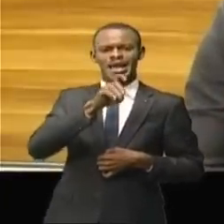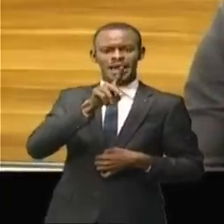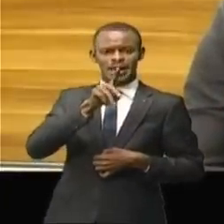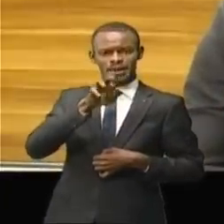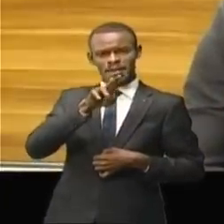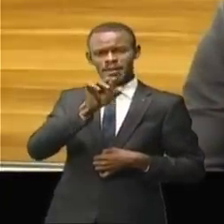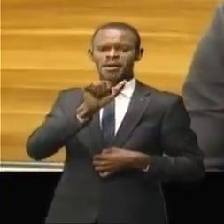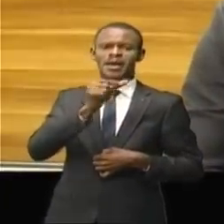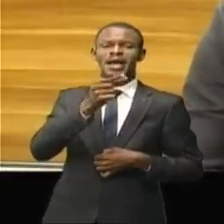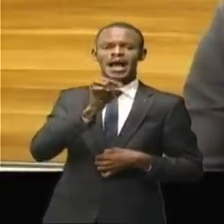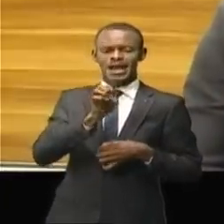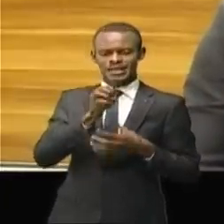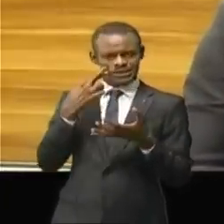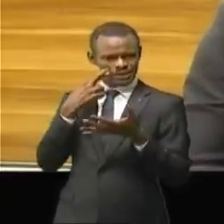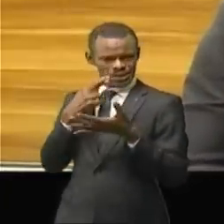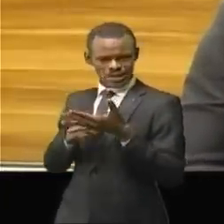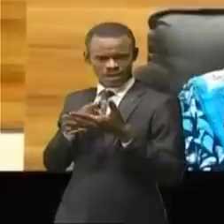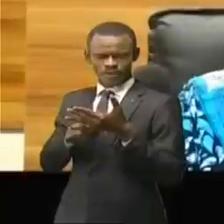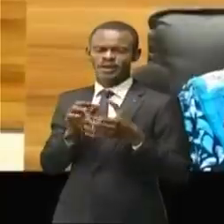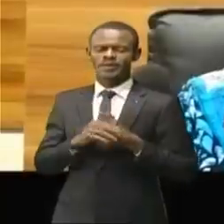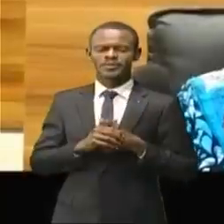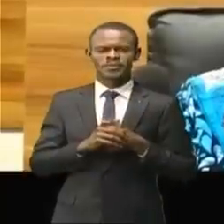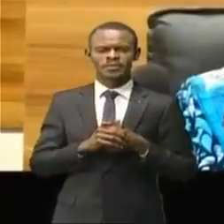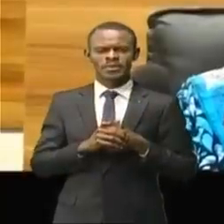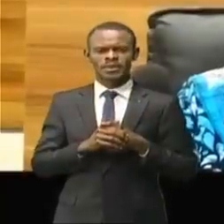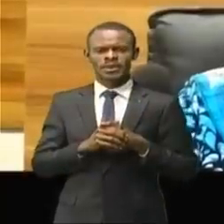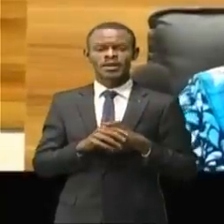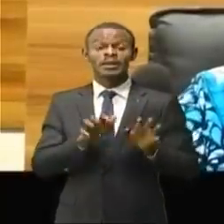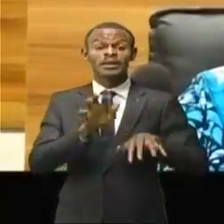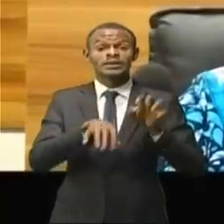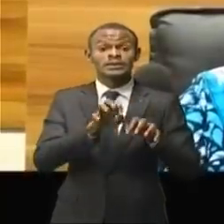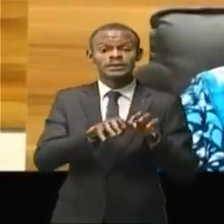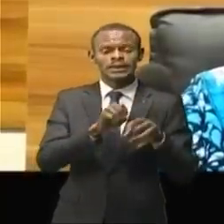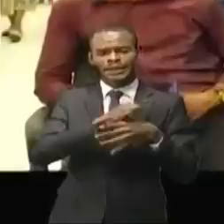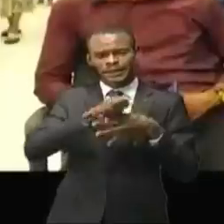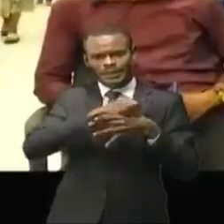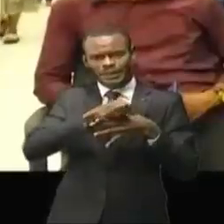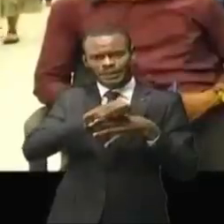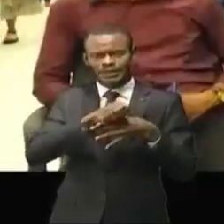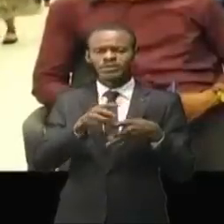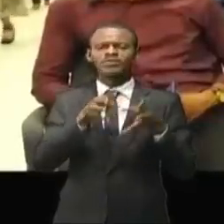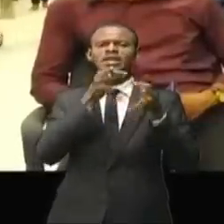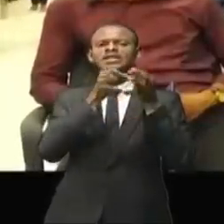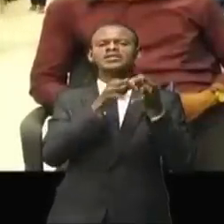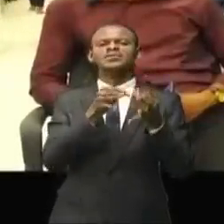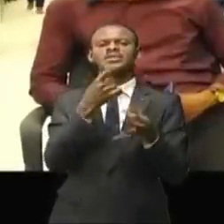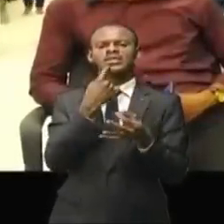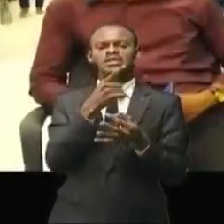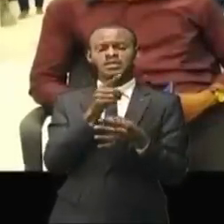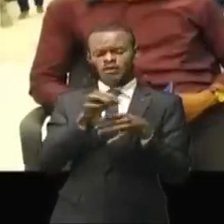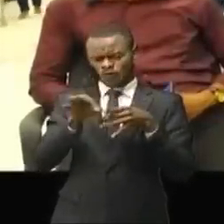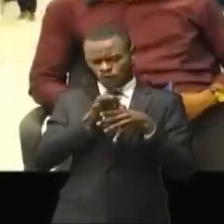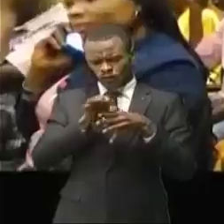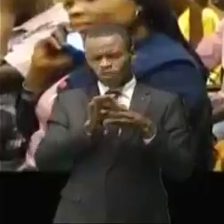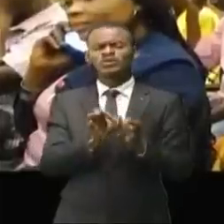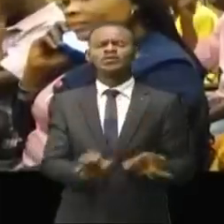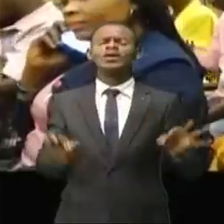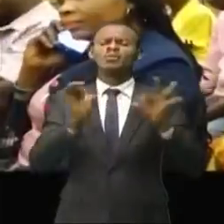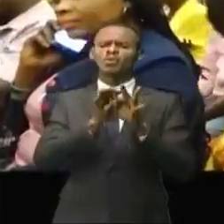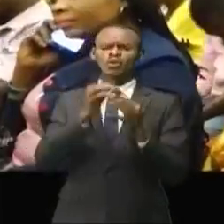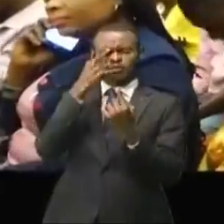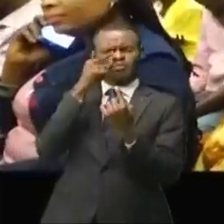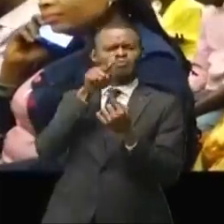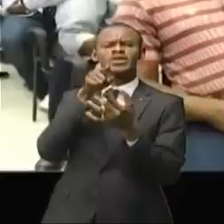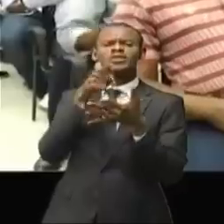Thomas big ou totokani est revenu sur les objectifs de cette formation car de ce travail dépendra la fiabilité des lieux